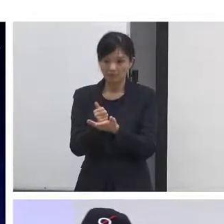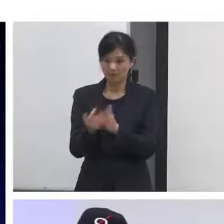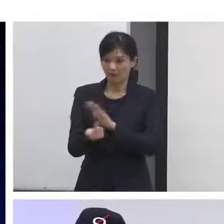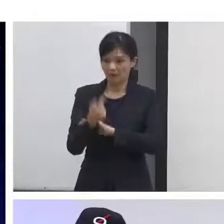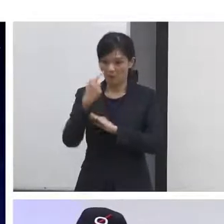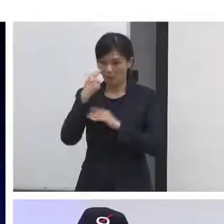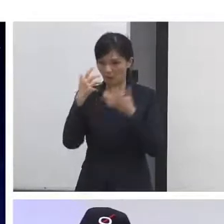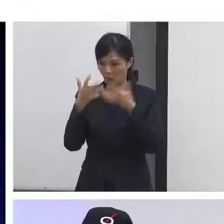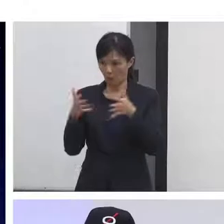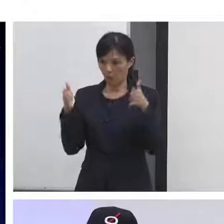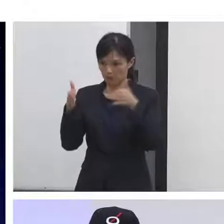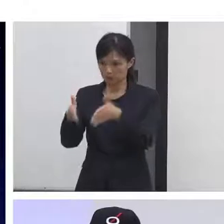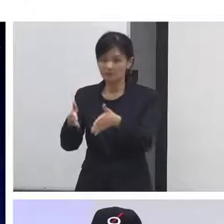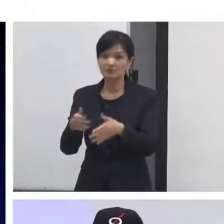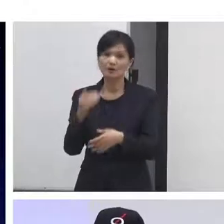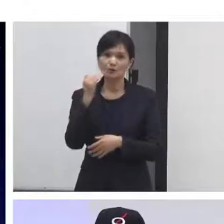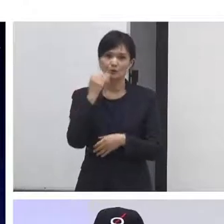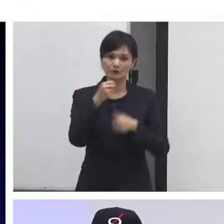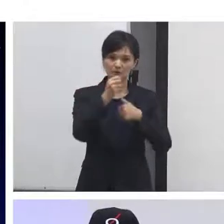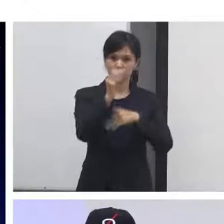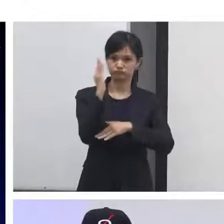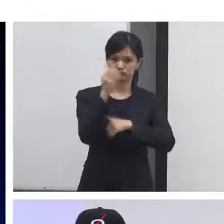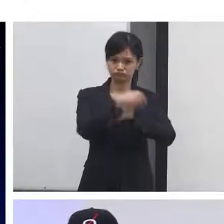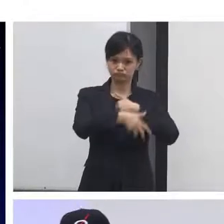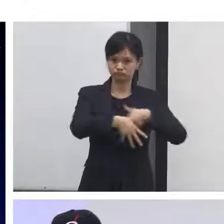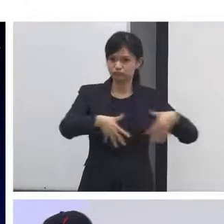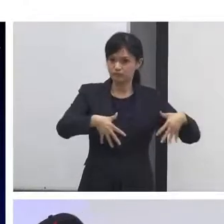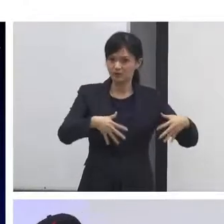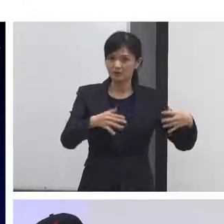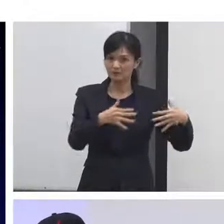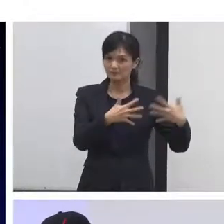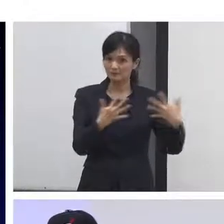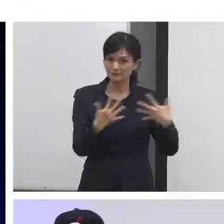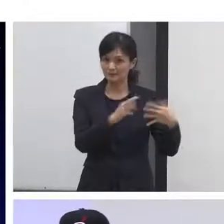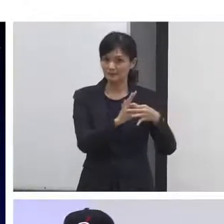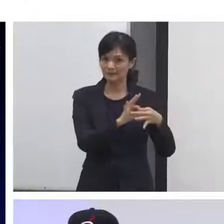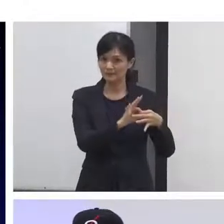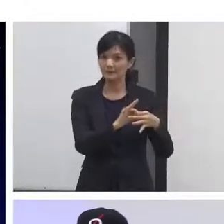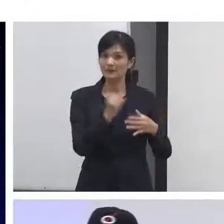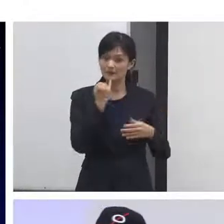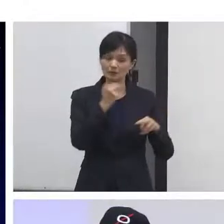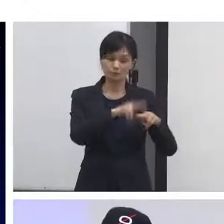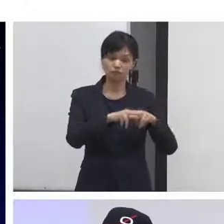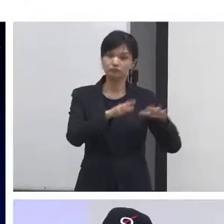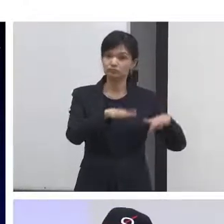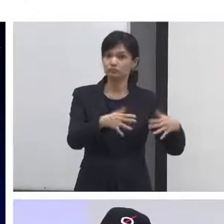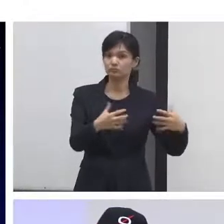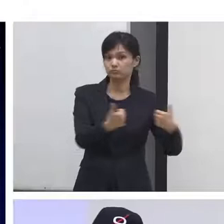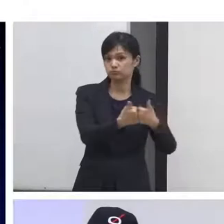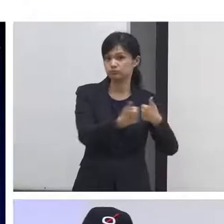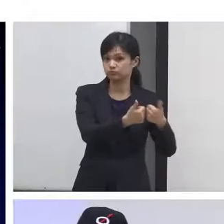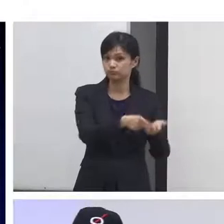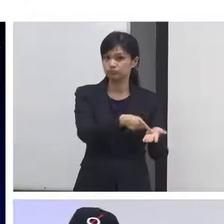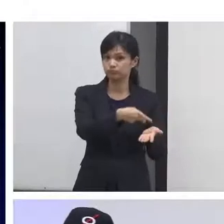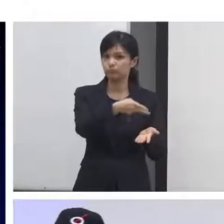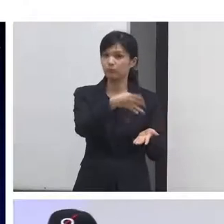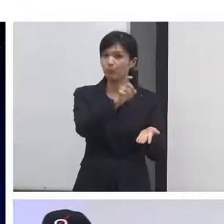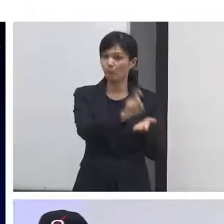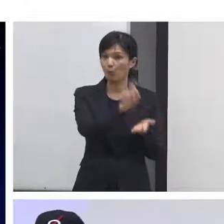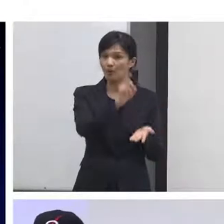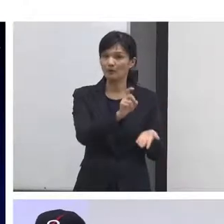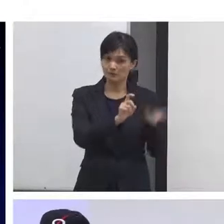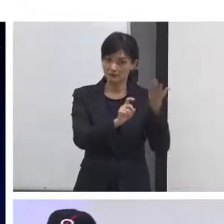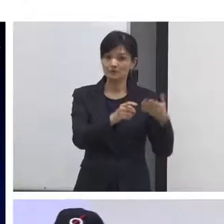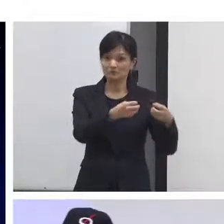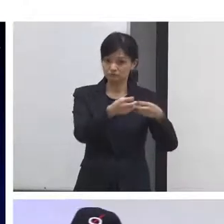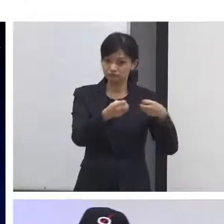我们如果刚刚提到横向的问题，我们可以好好的坐下来谈，可能利用数十次的会议，一个一个把刚刚提到的症结点去